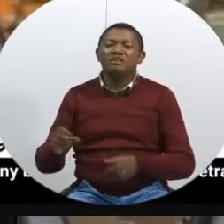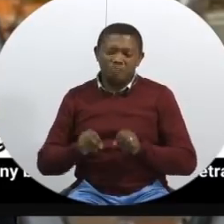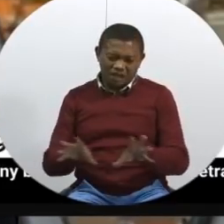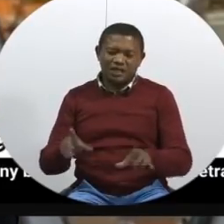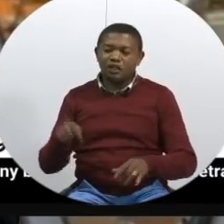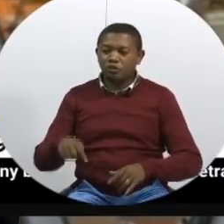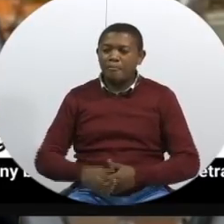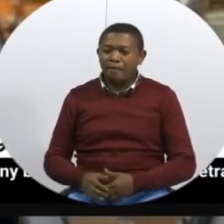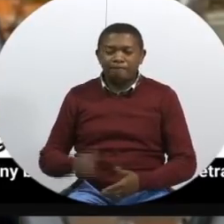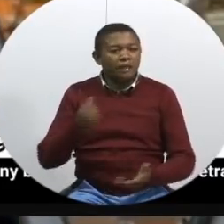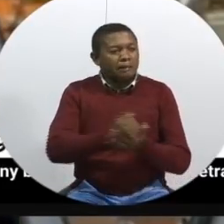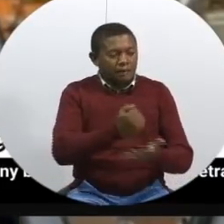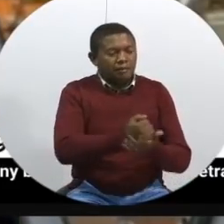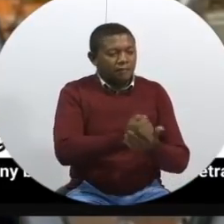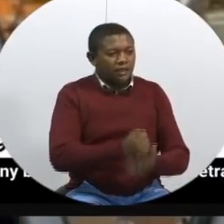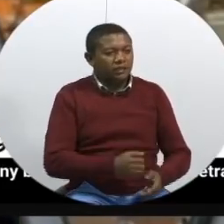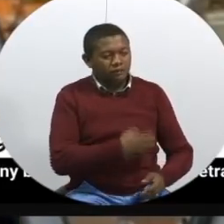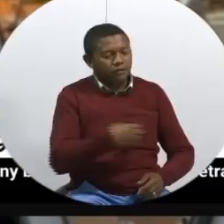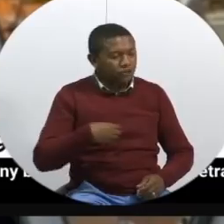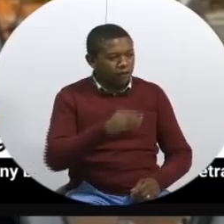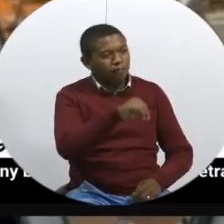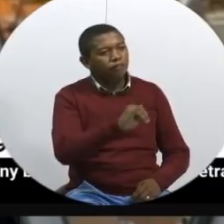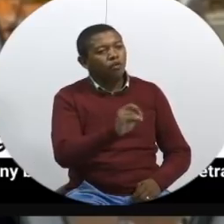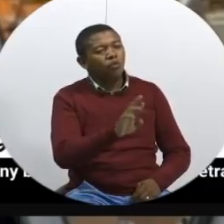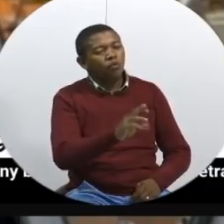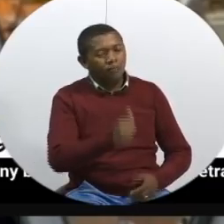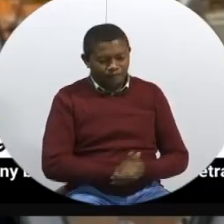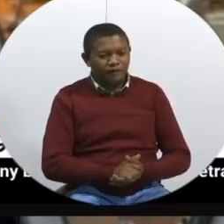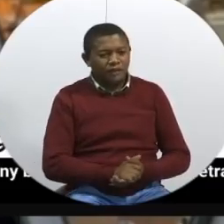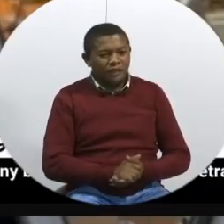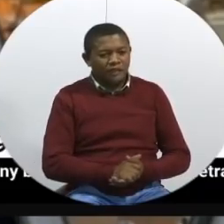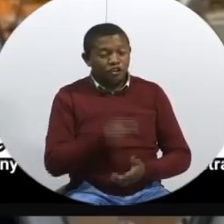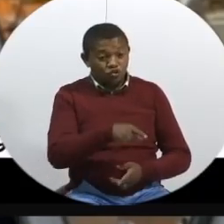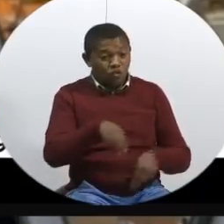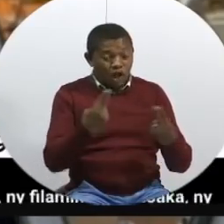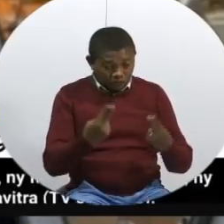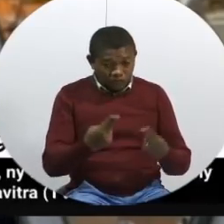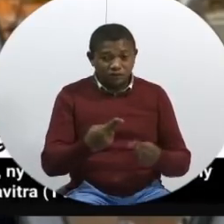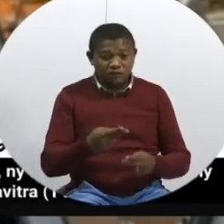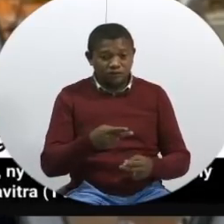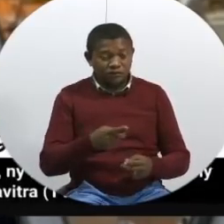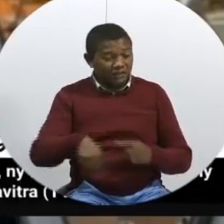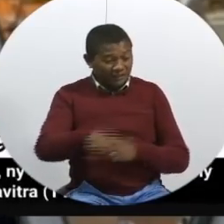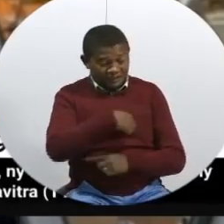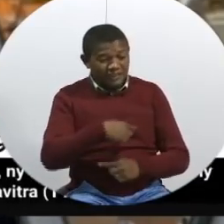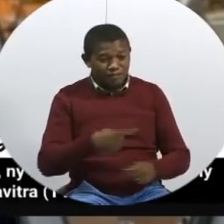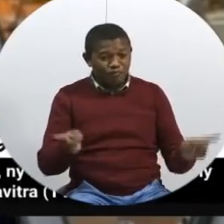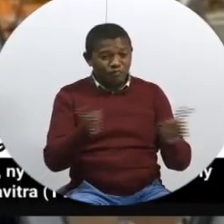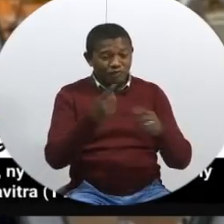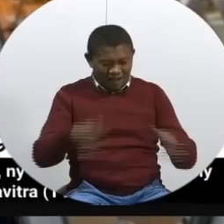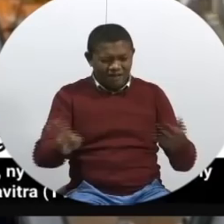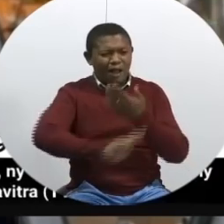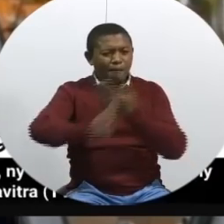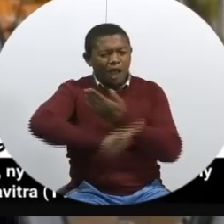ia marina ny tenenao mioka matoa voafehatsika ny valanaretina androany